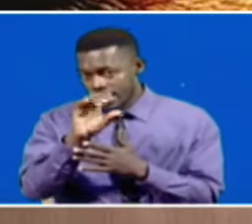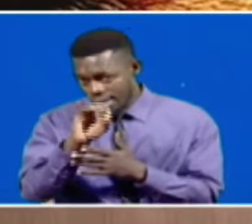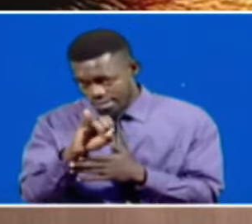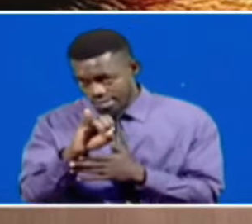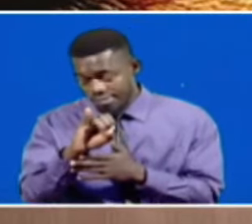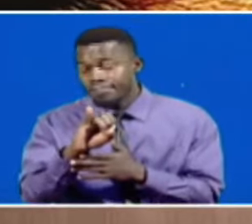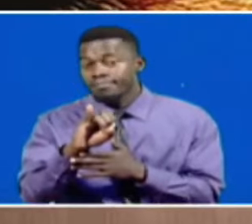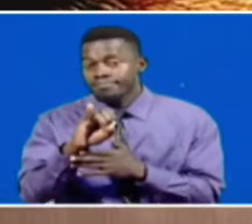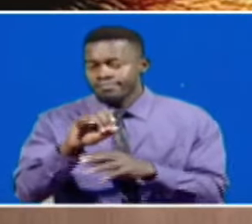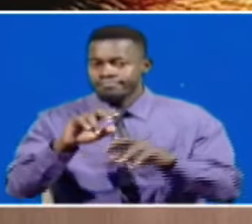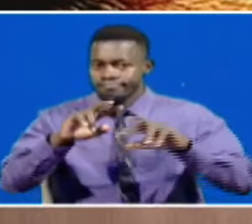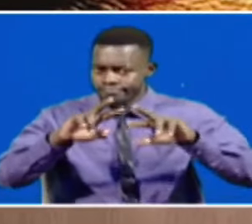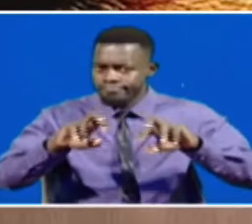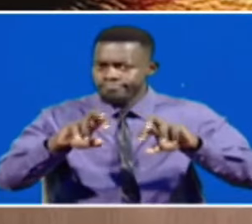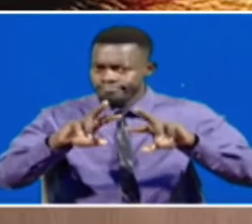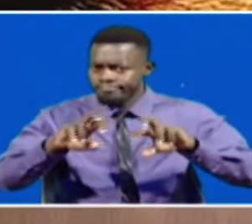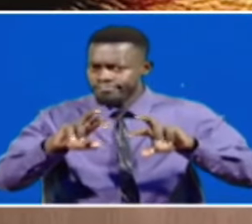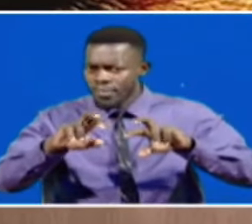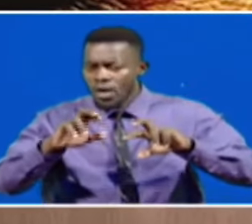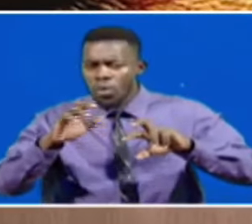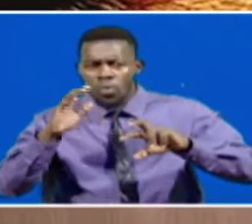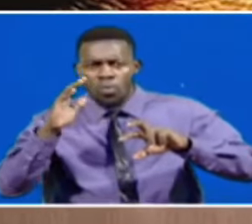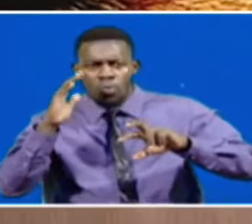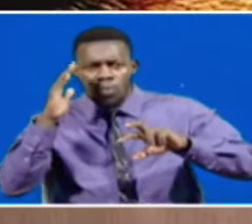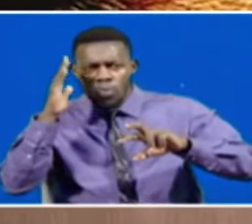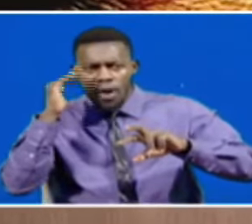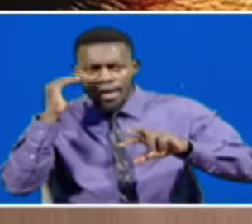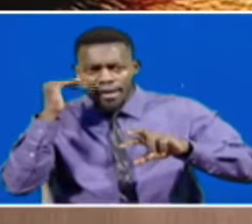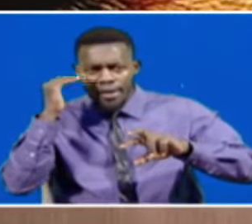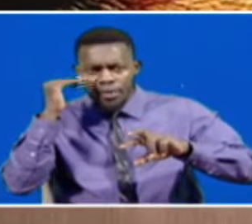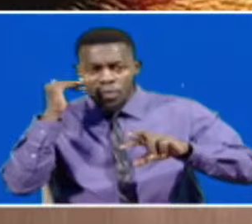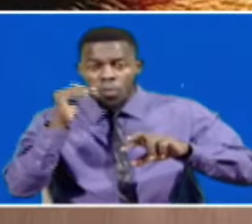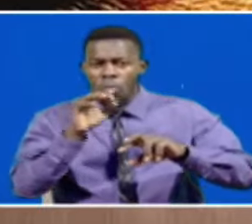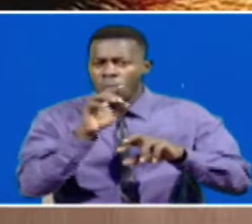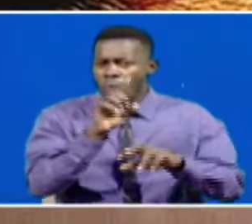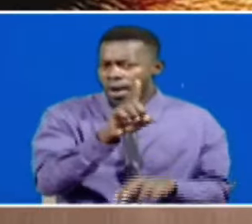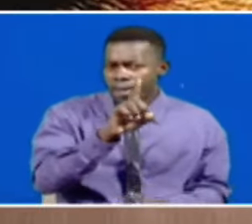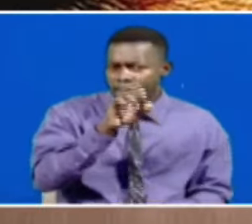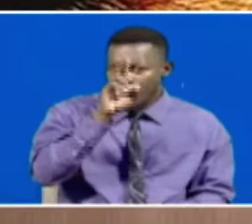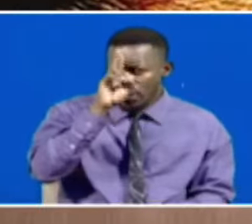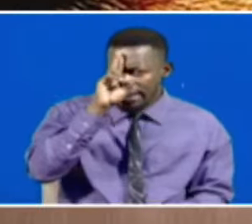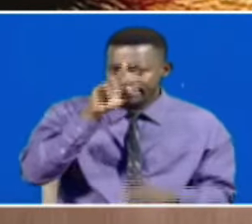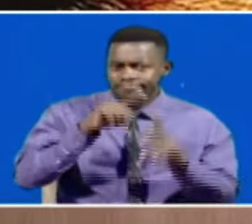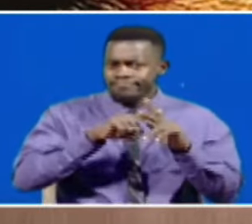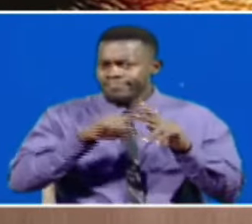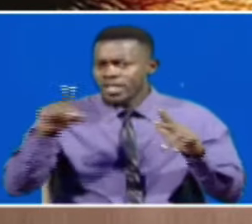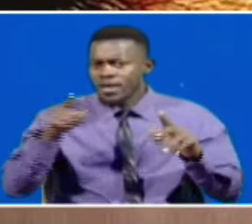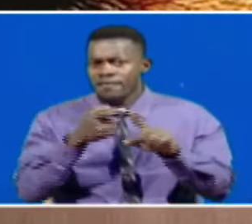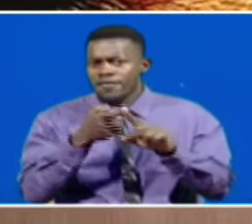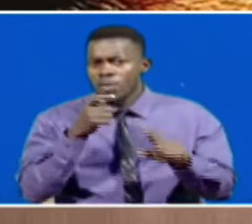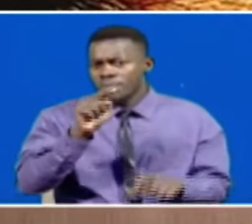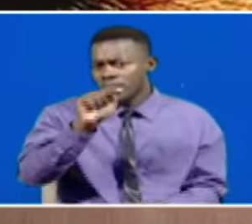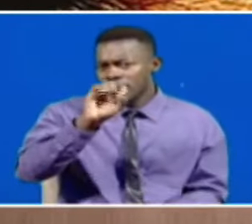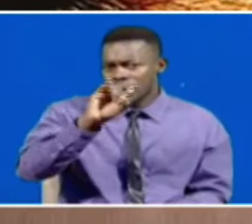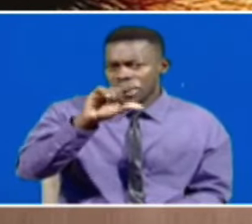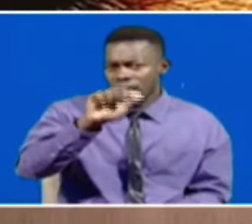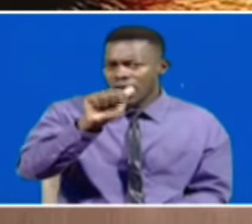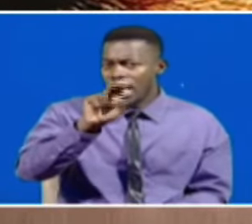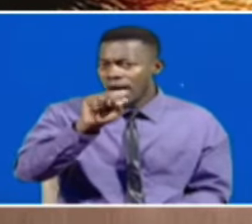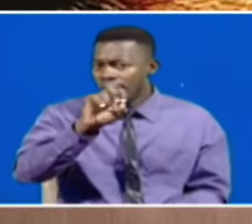wanz uchungu Wa kub sababu ambay ilif mbwa mmoja Wa polisi kowa kule Eneo la tegani kaunti ya mirum huyu